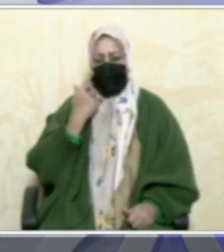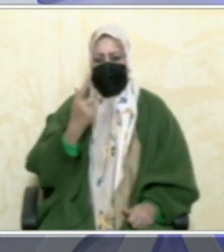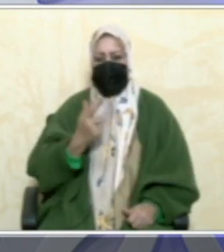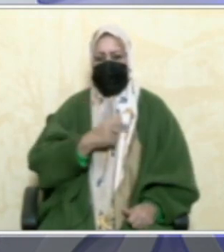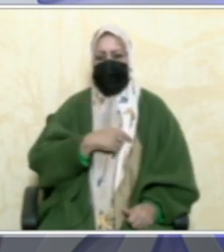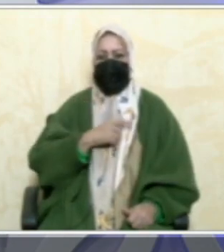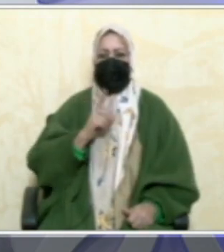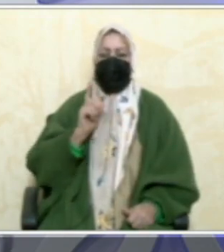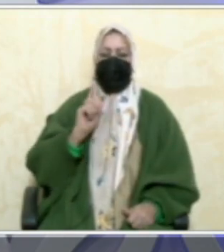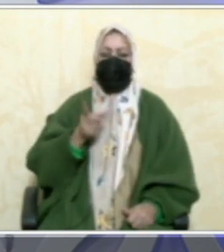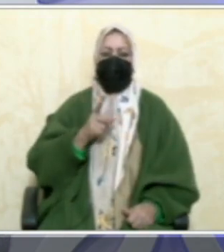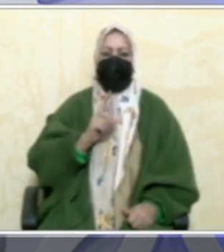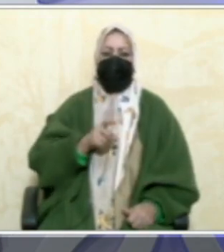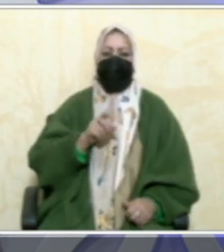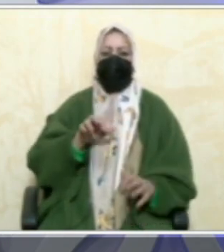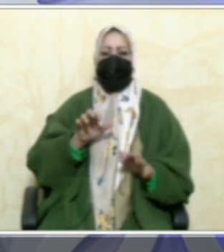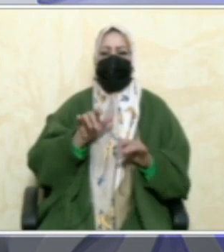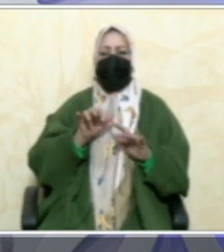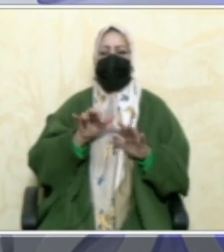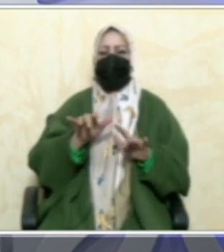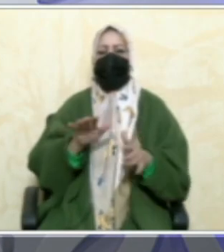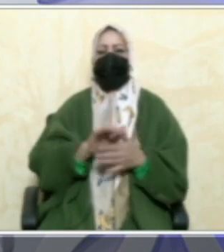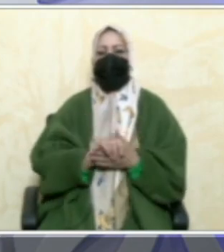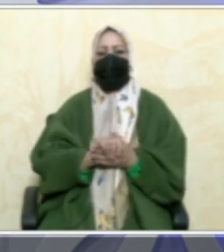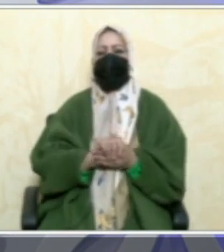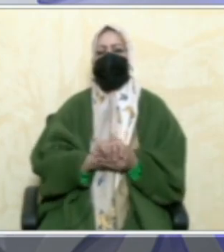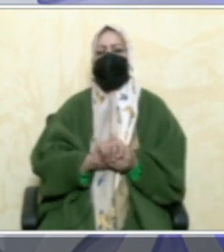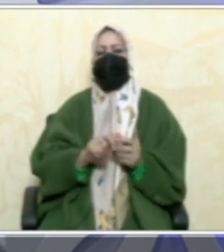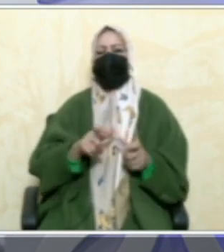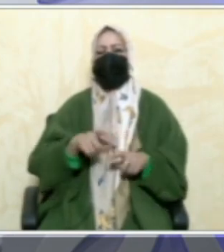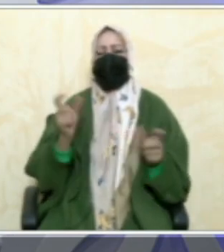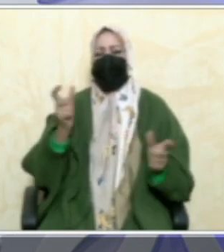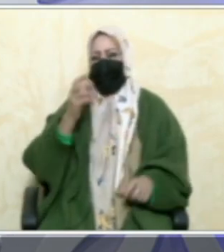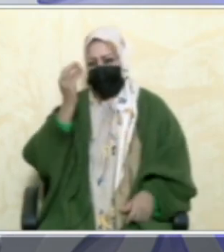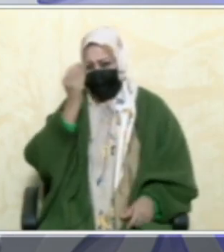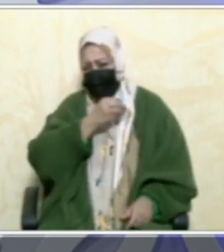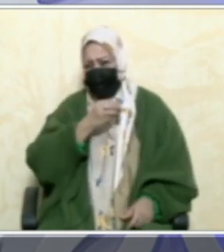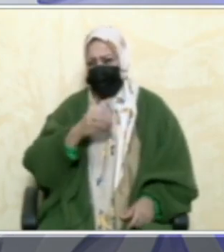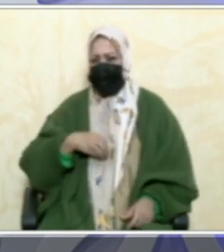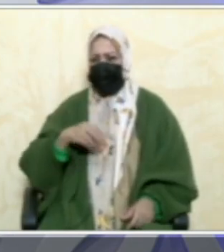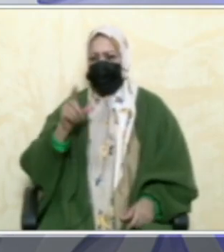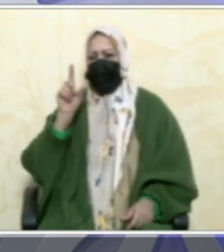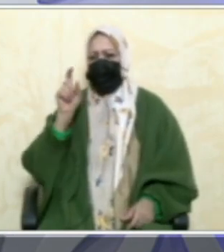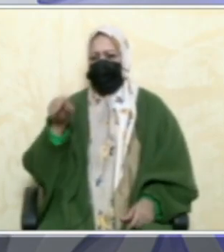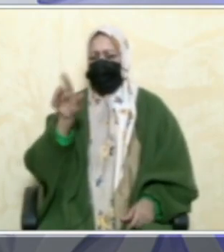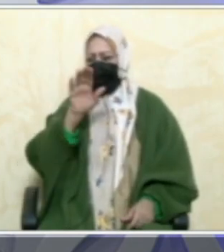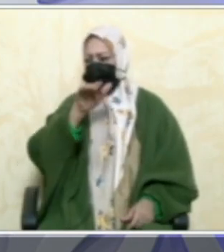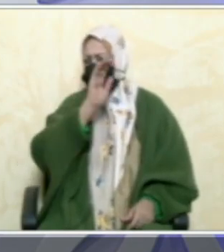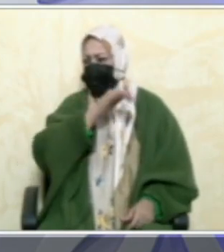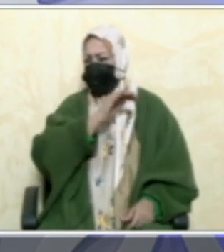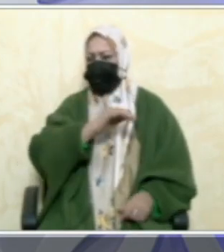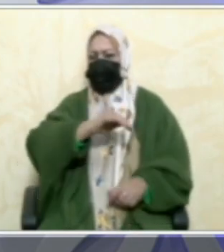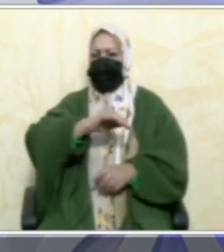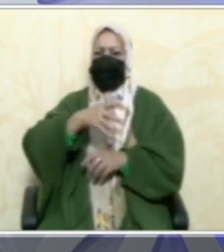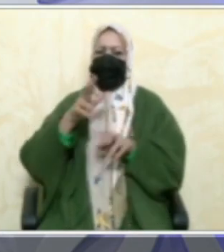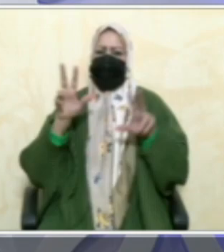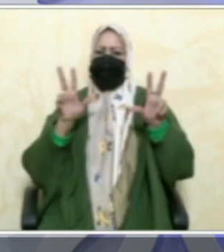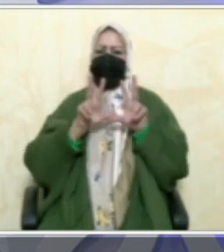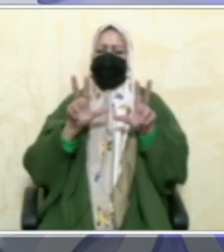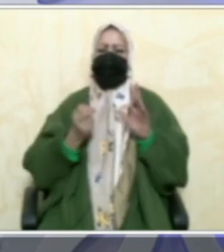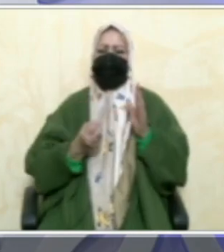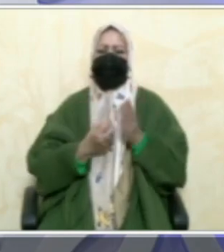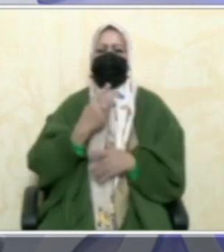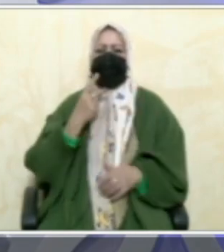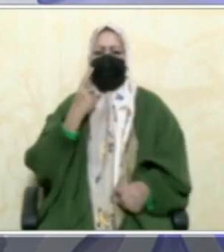انتشارا كبيرا، والقناة عند كثير من الناس معلومة. يعني ما عرفتهاش إن هي الحق، لأن ما